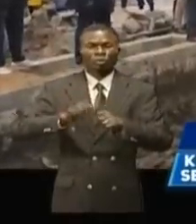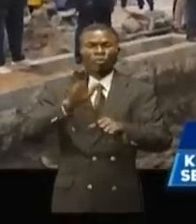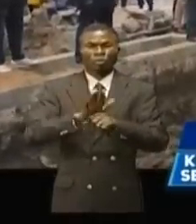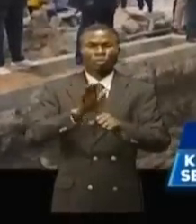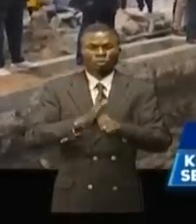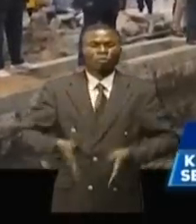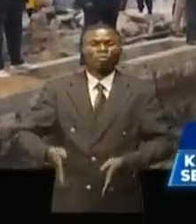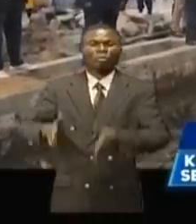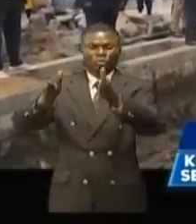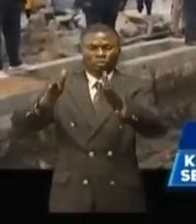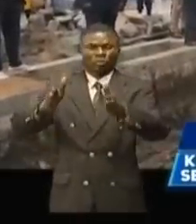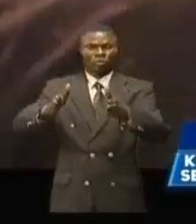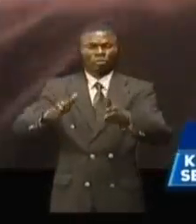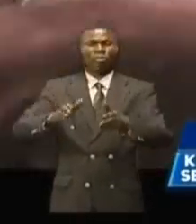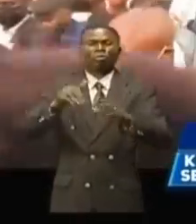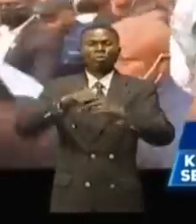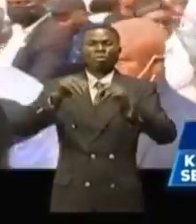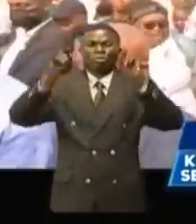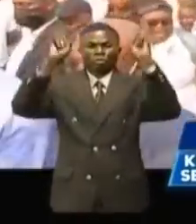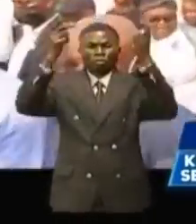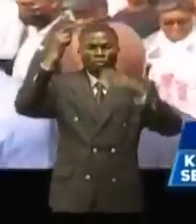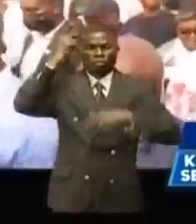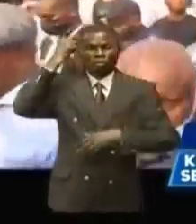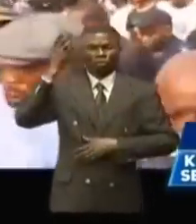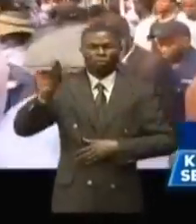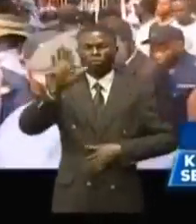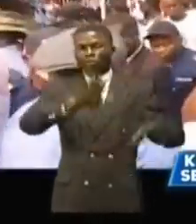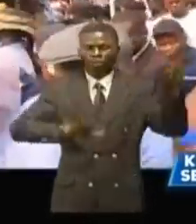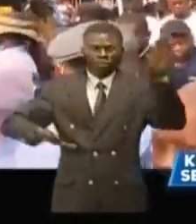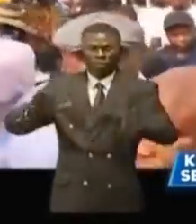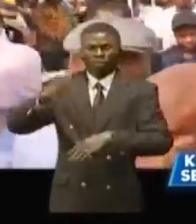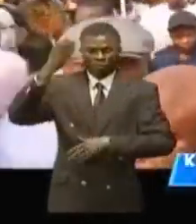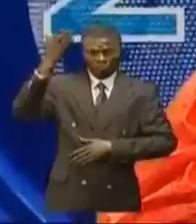différentes artères dans la municipalité de Lancelé.